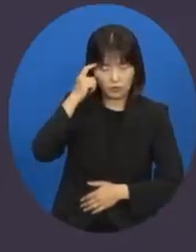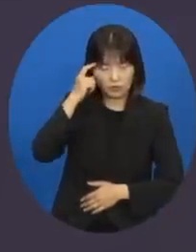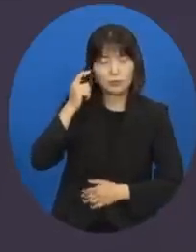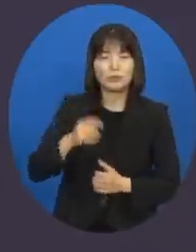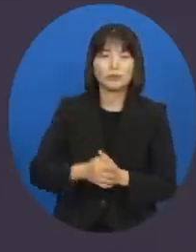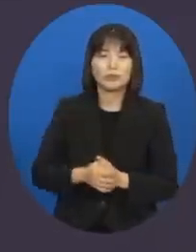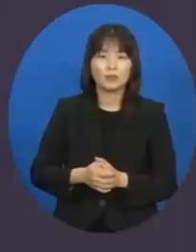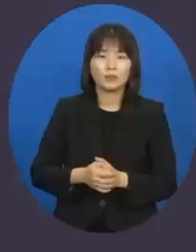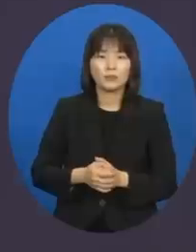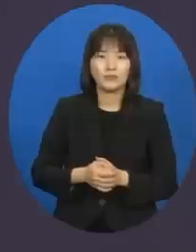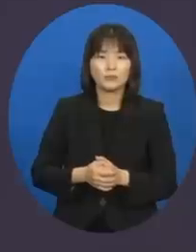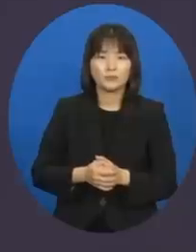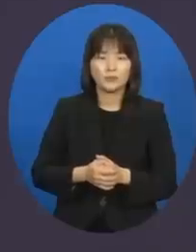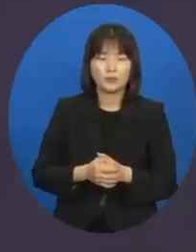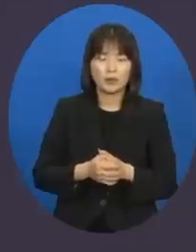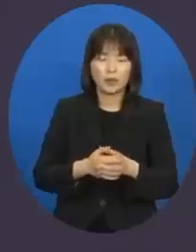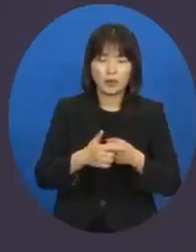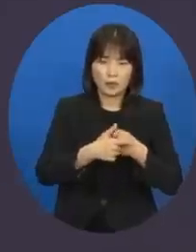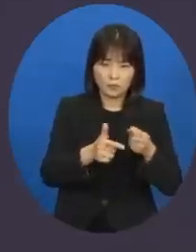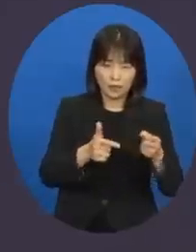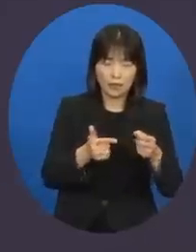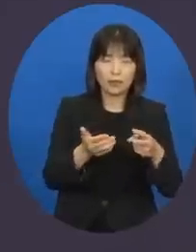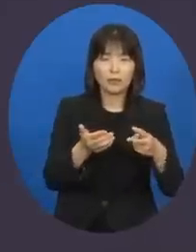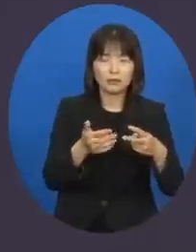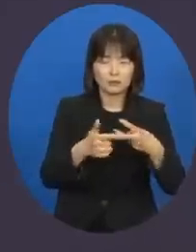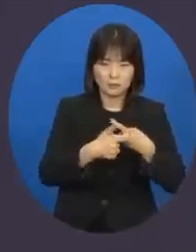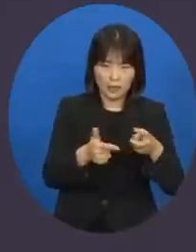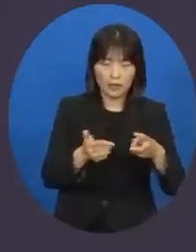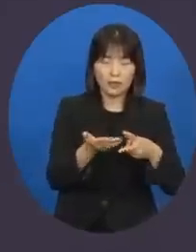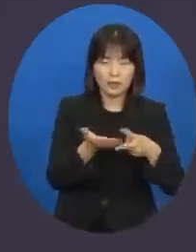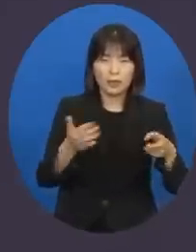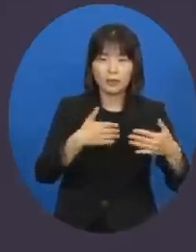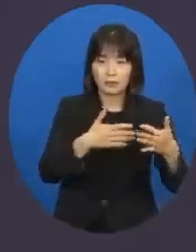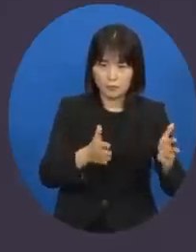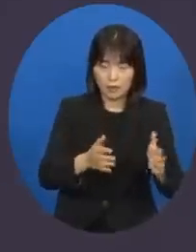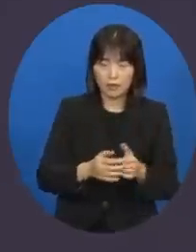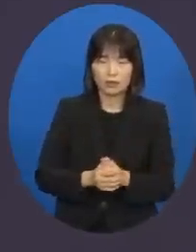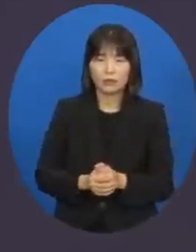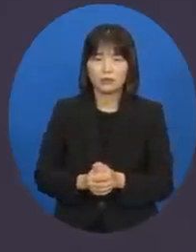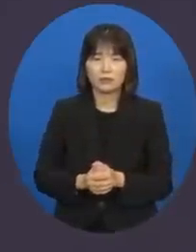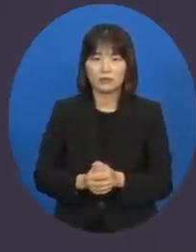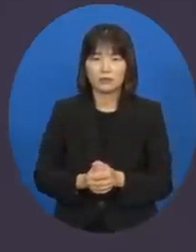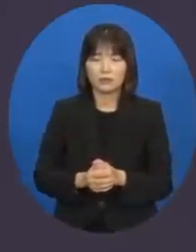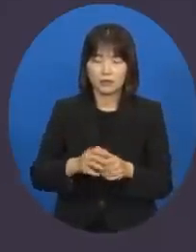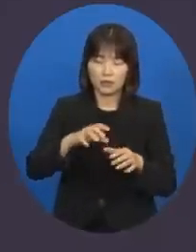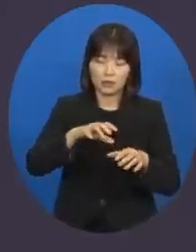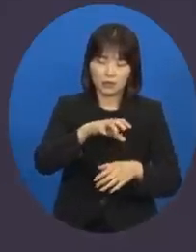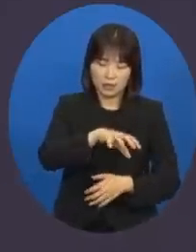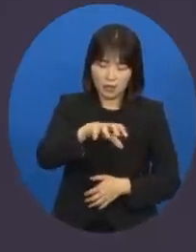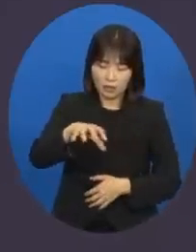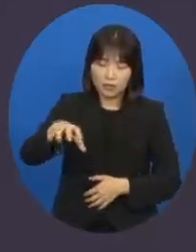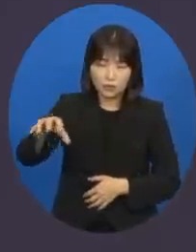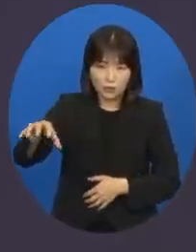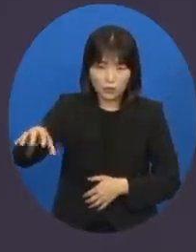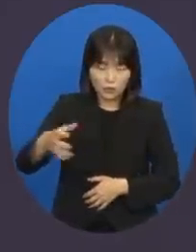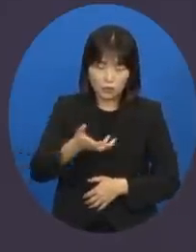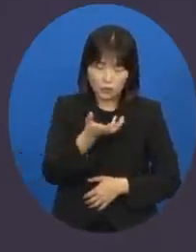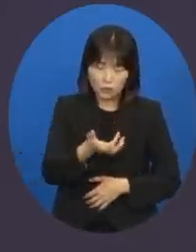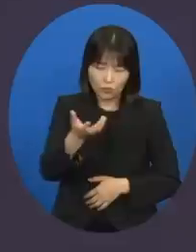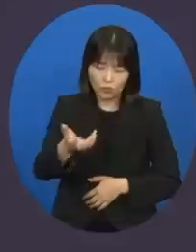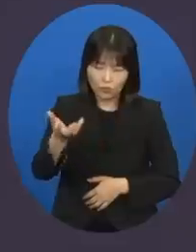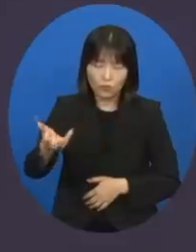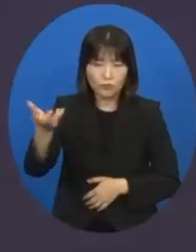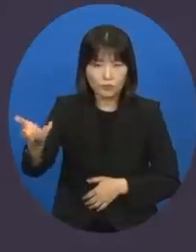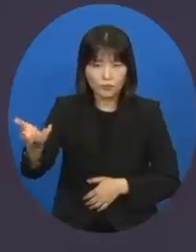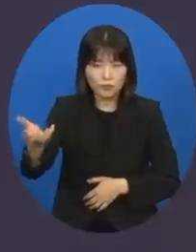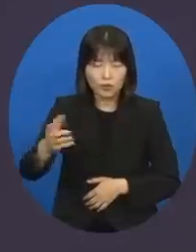마가의 다락방에서 겟세마네 동산에서 빌라도 법정에서 골고다에서 이렇게 지역을 옮겨가면서